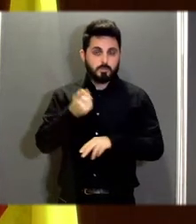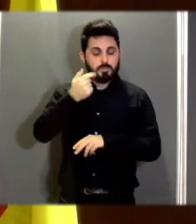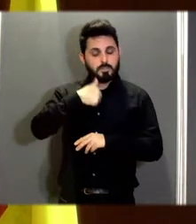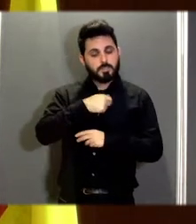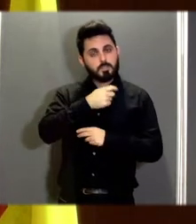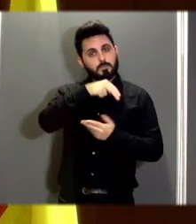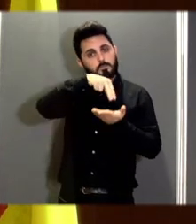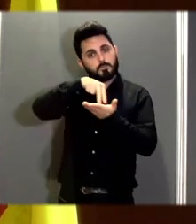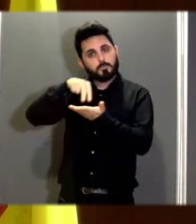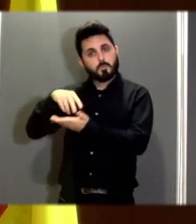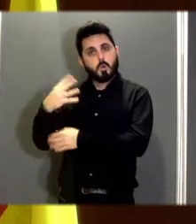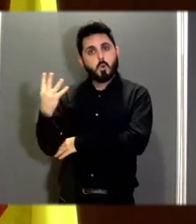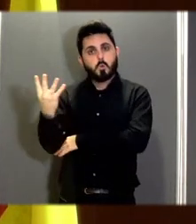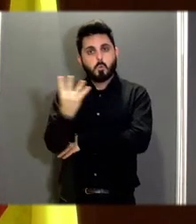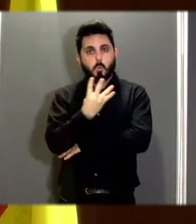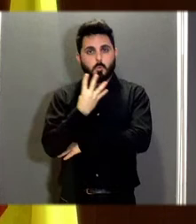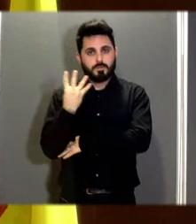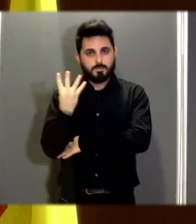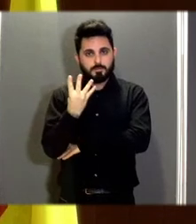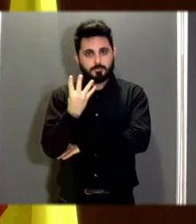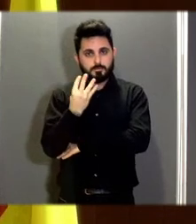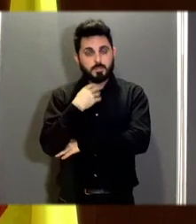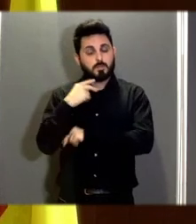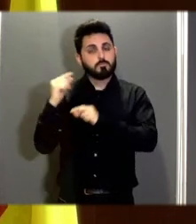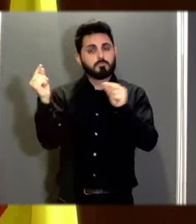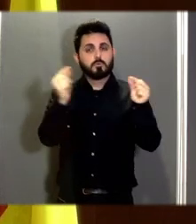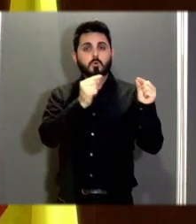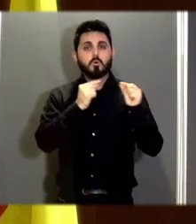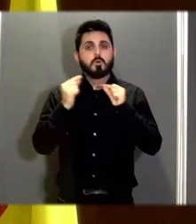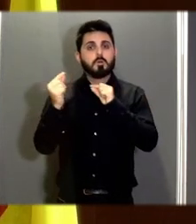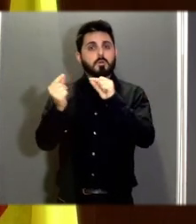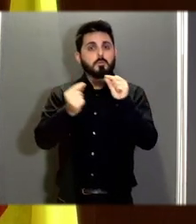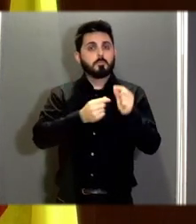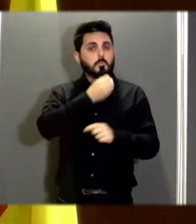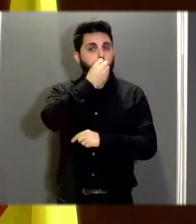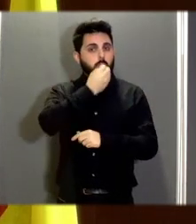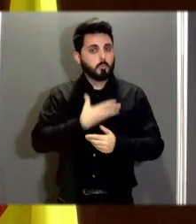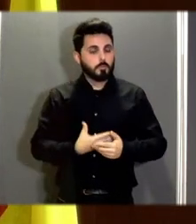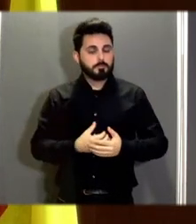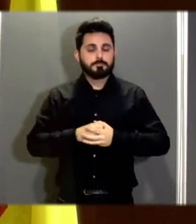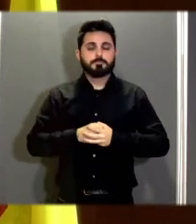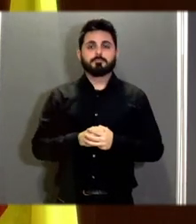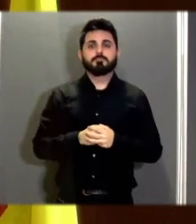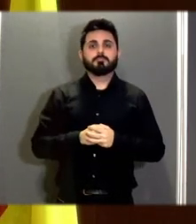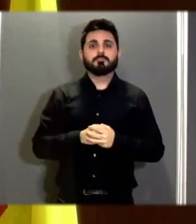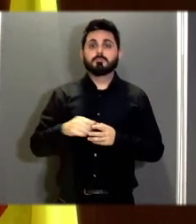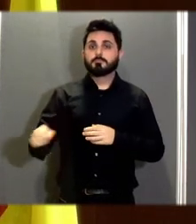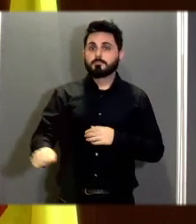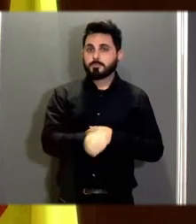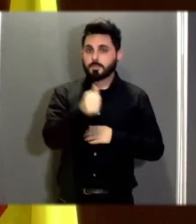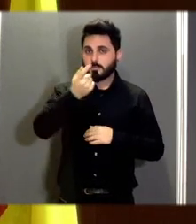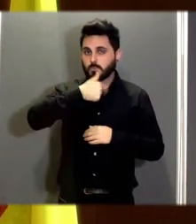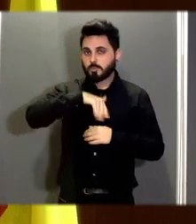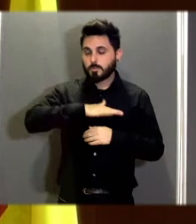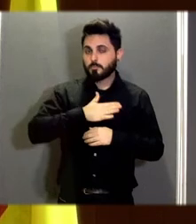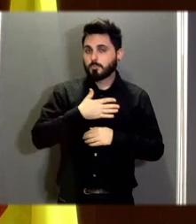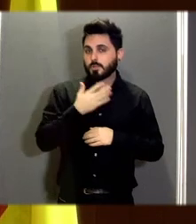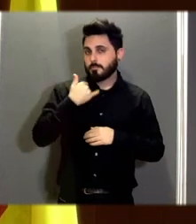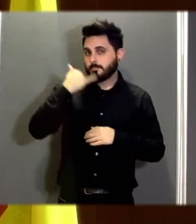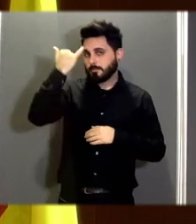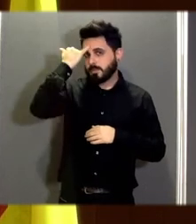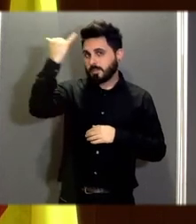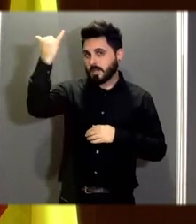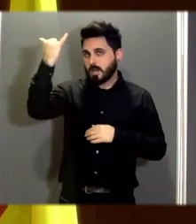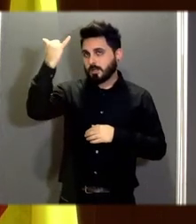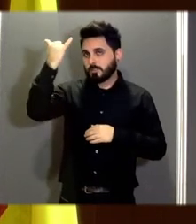debat realment molt ric i molt participat. En primer lloc, podem agrupar les idees que van sortir